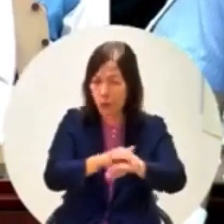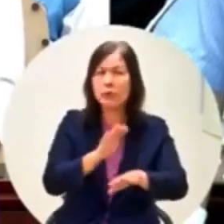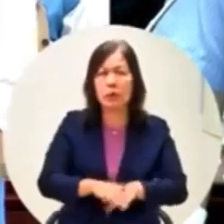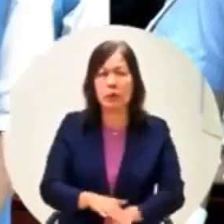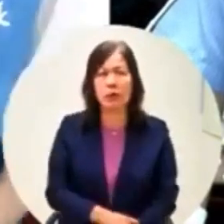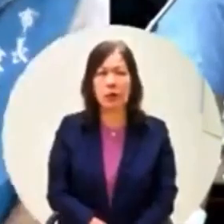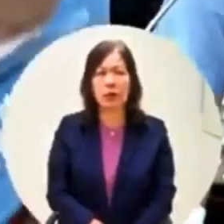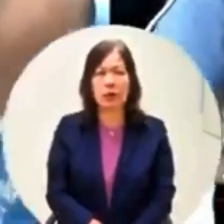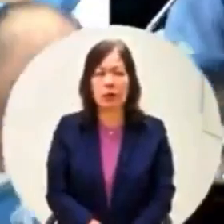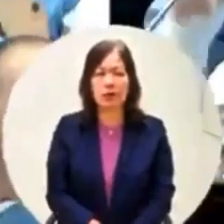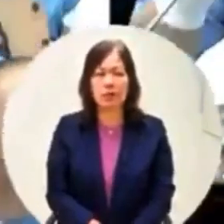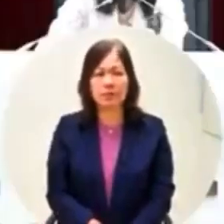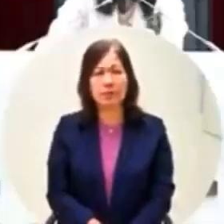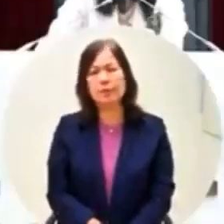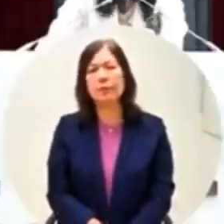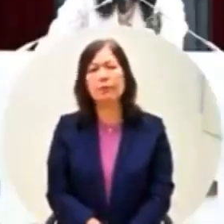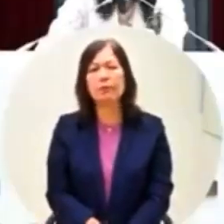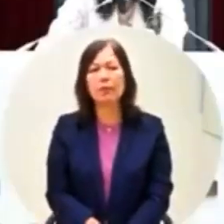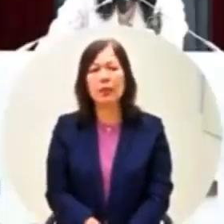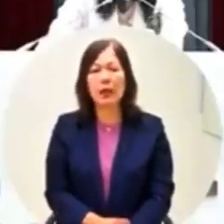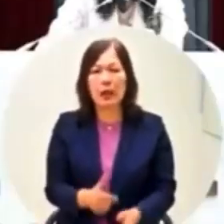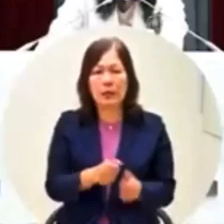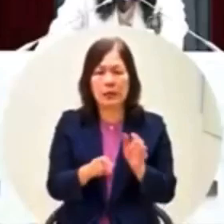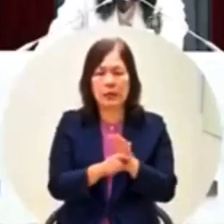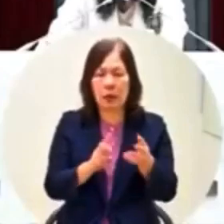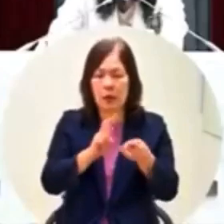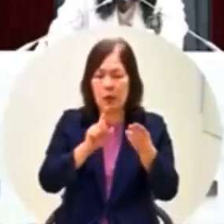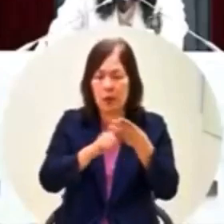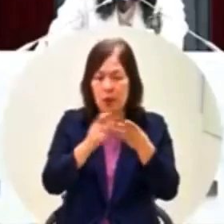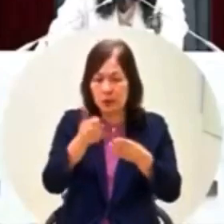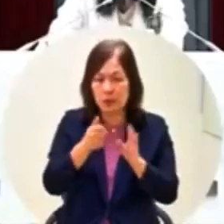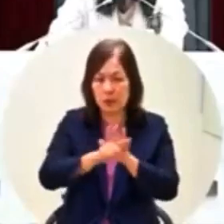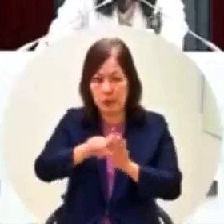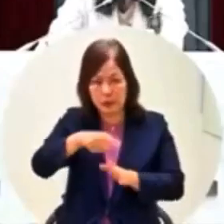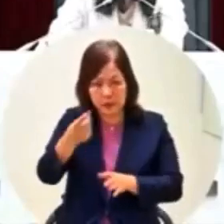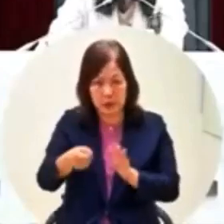常感谢王议员，谢谢。 好，谢谢王议员。继续，我们请李博毅议员。